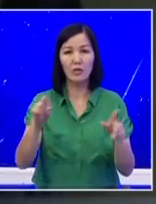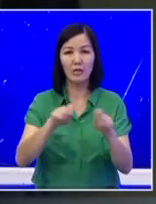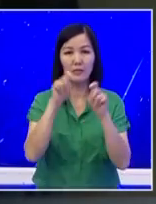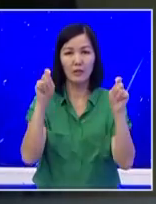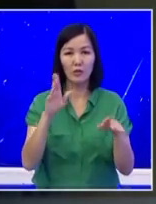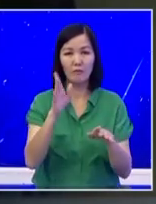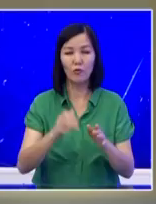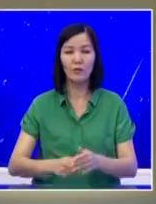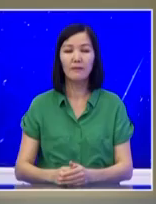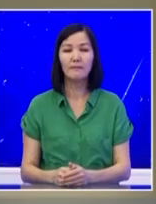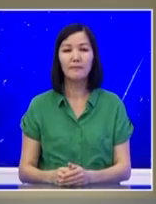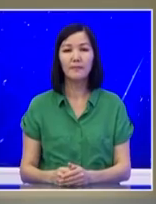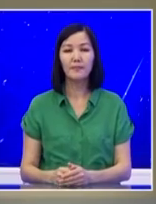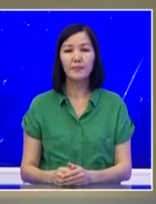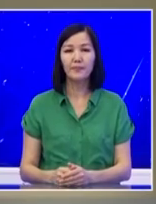ашпақ.